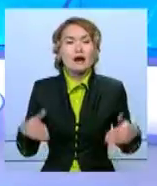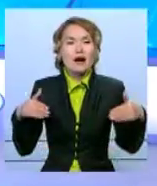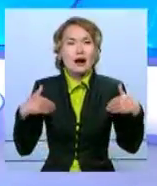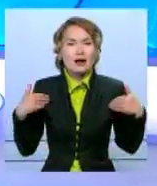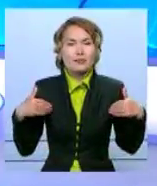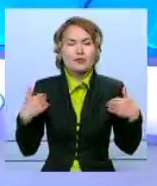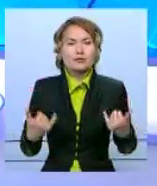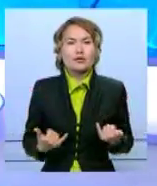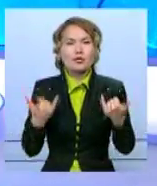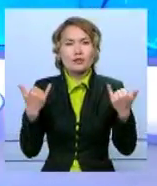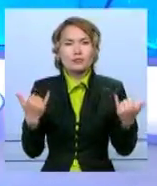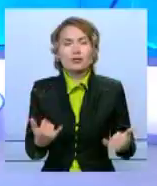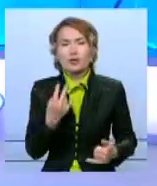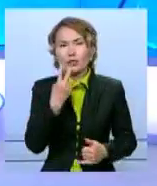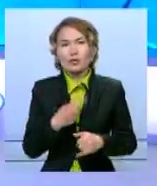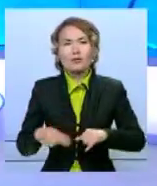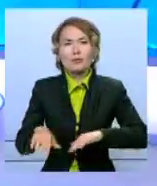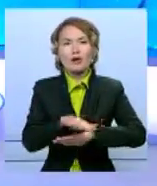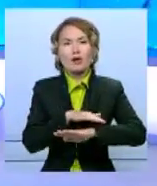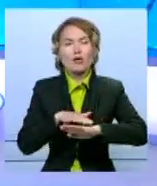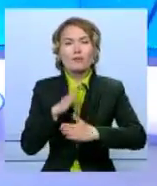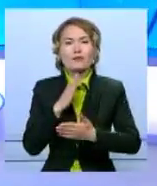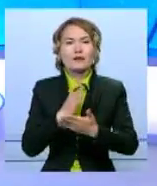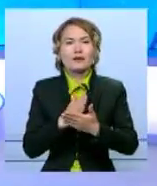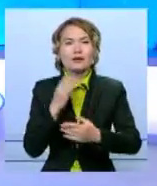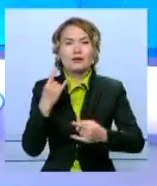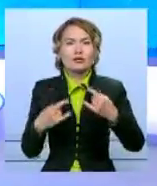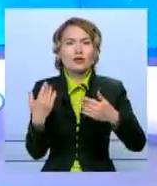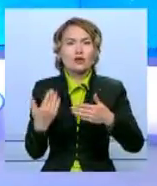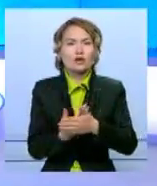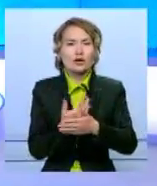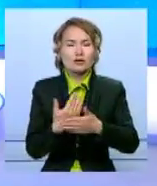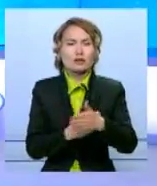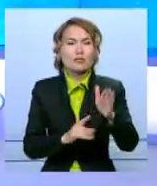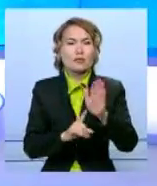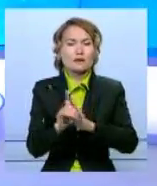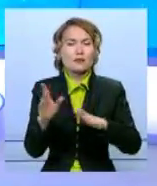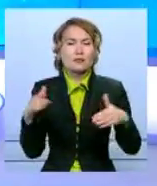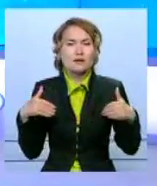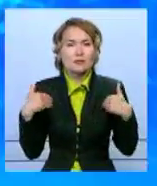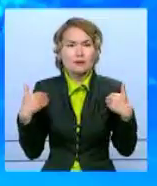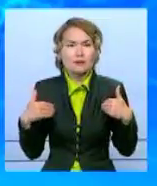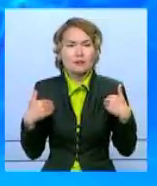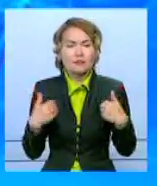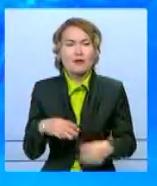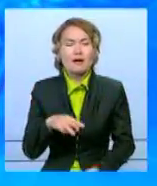Армысыздар, тікелей эфирде жаңалықтар. Сіздермен бірге Мақпал Асубайқызы және Самал Жантемір.